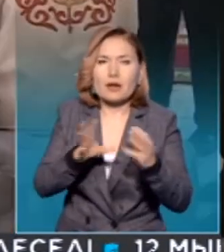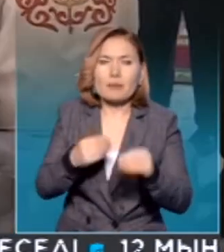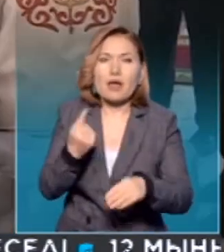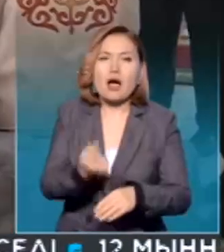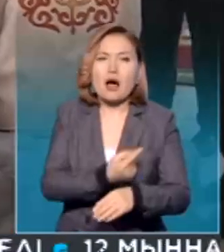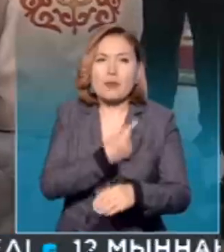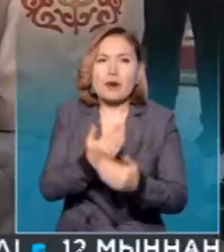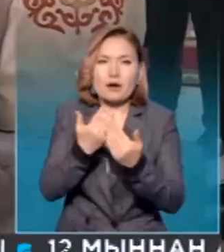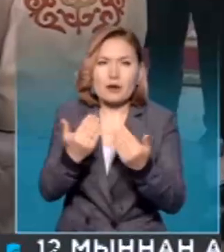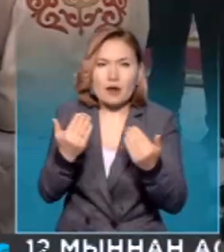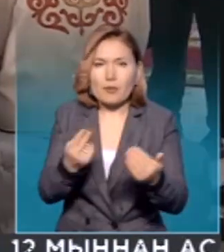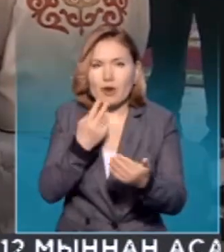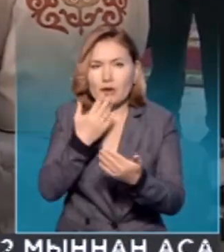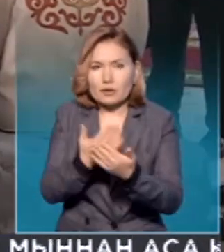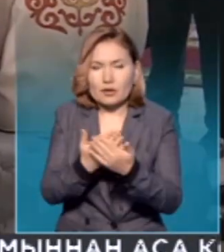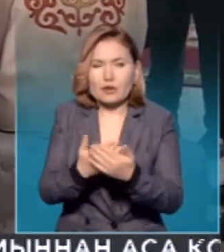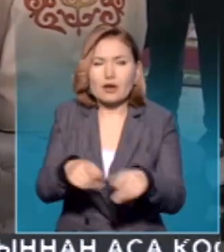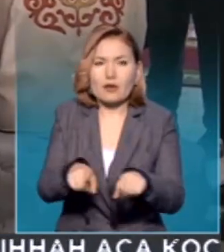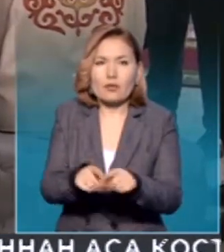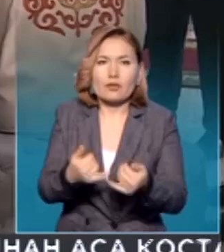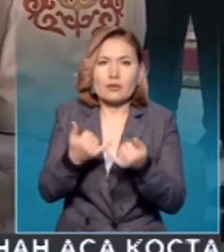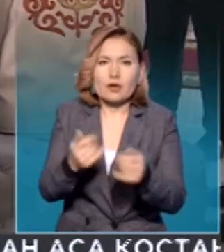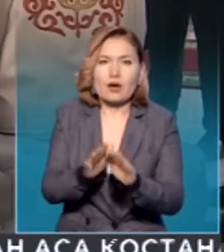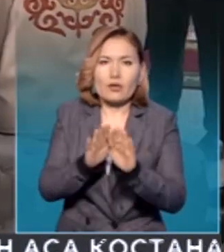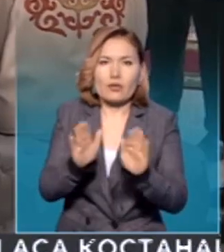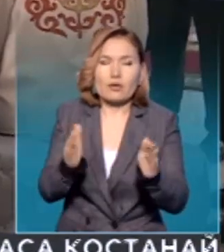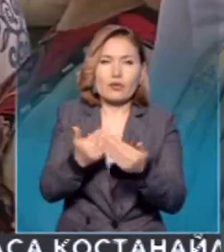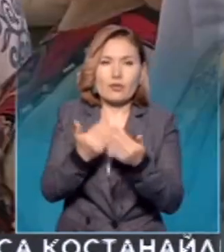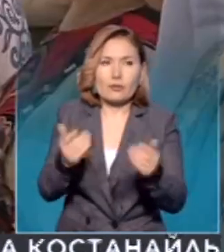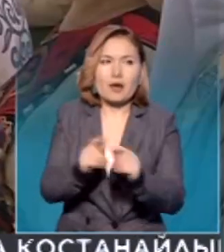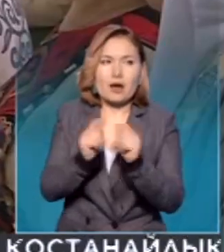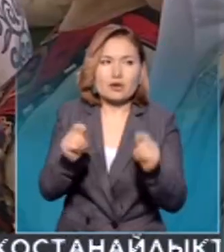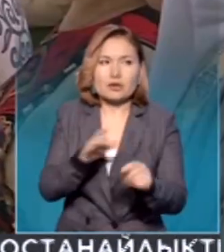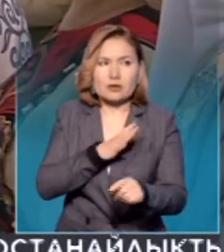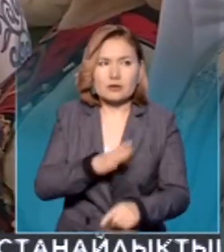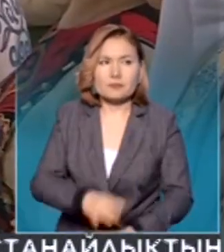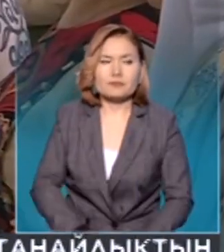қолөнер шеберлерінің бұйымдары қойылған көрме ұйымдастырылды.